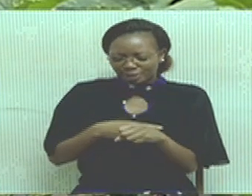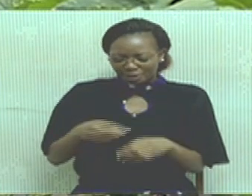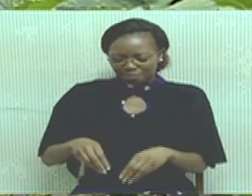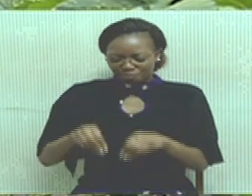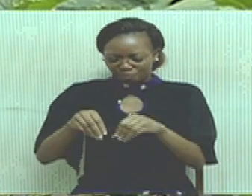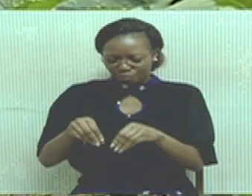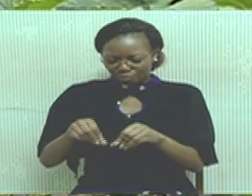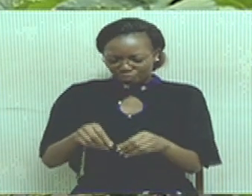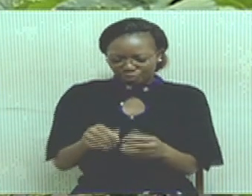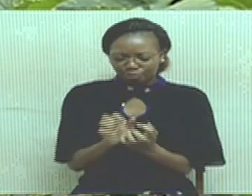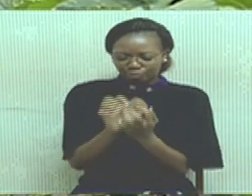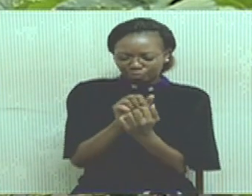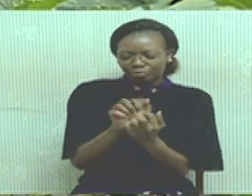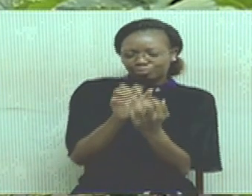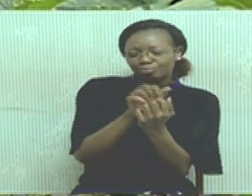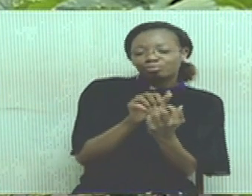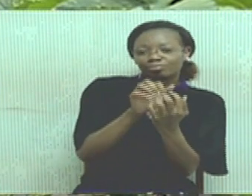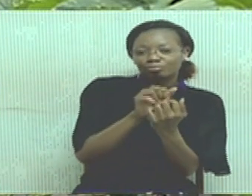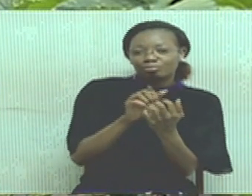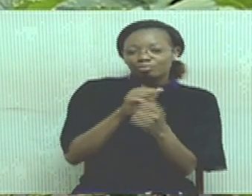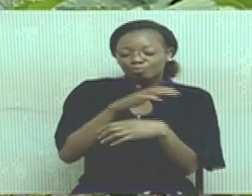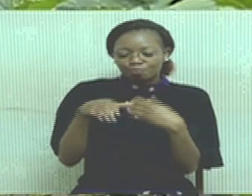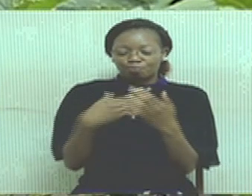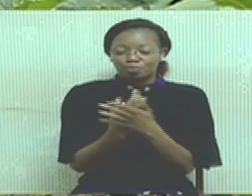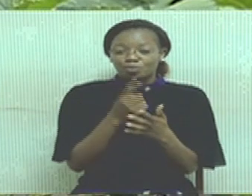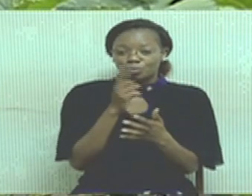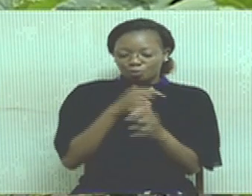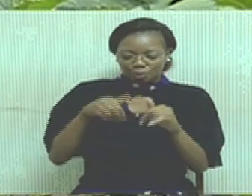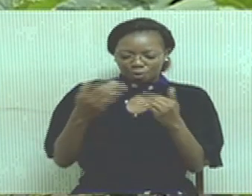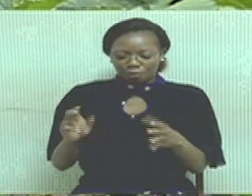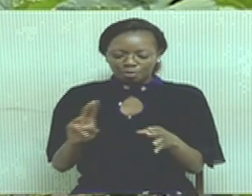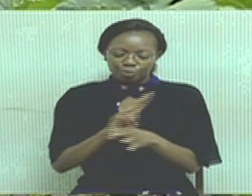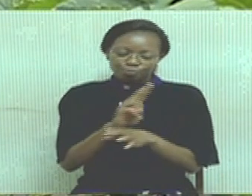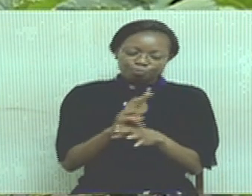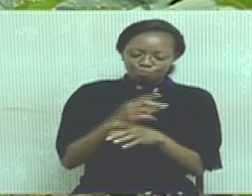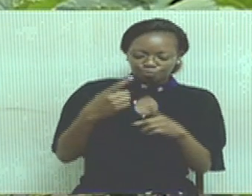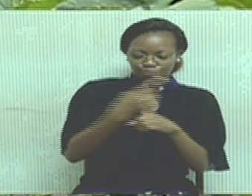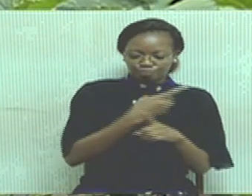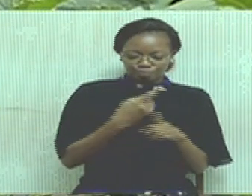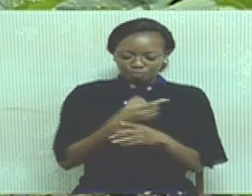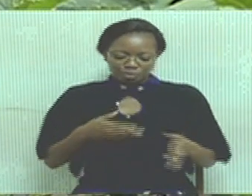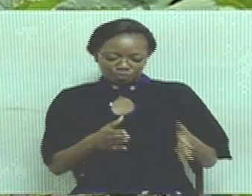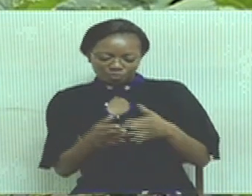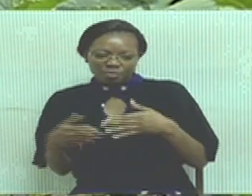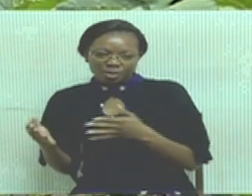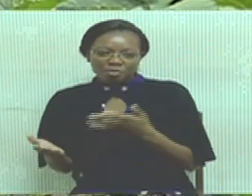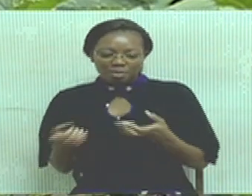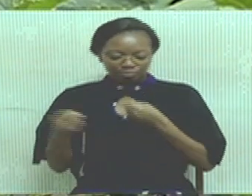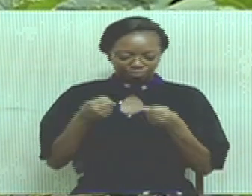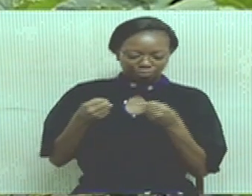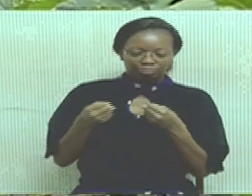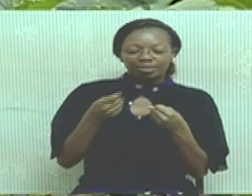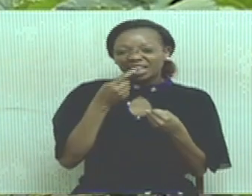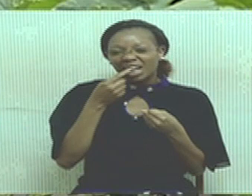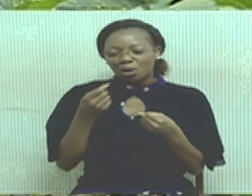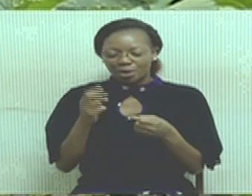wanatumia mchanga kuna kuwa na changamoto ya hizo slugs. Mkulima bado anaweza tumia mbinu kadhaa kama kutumia